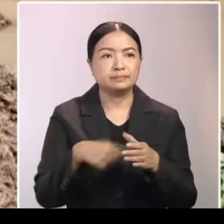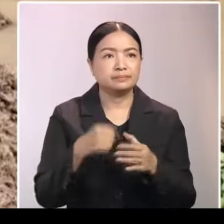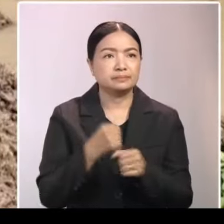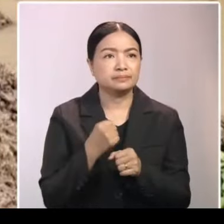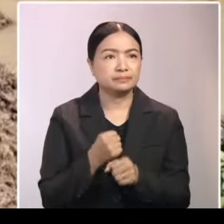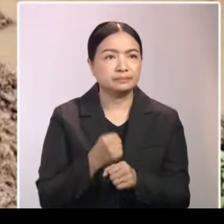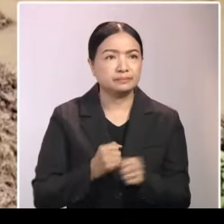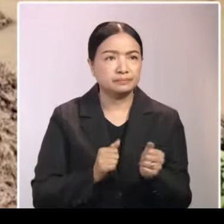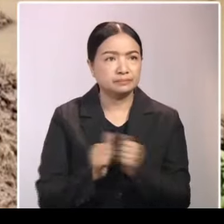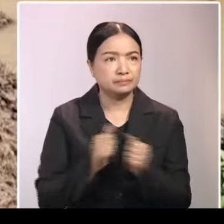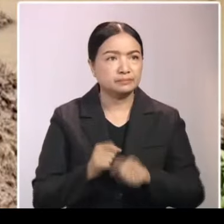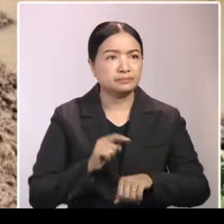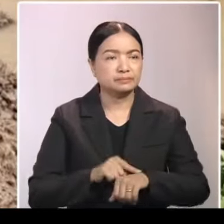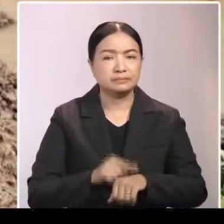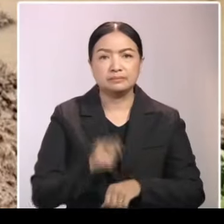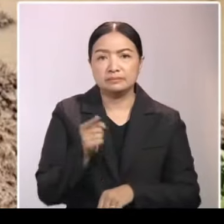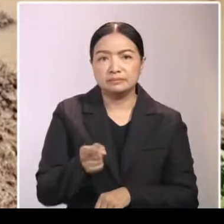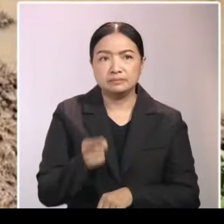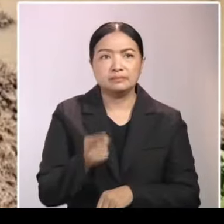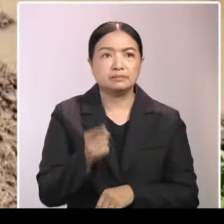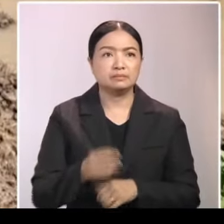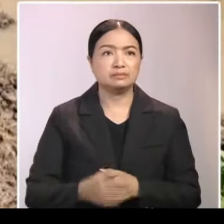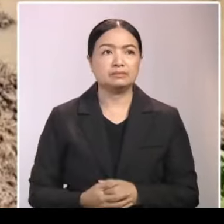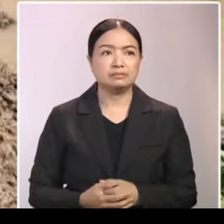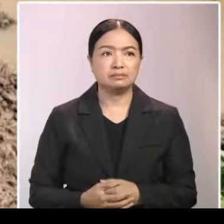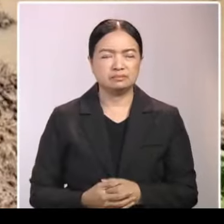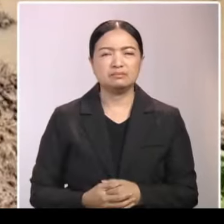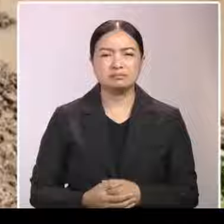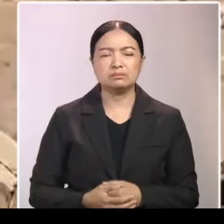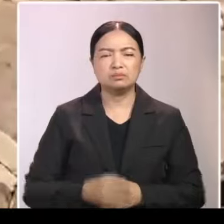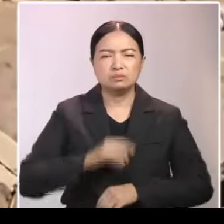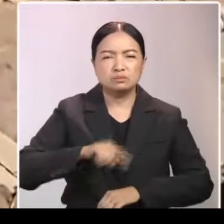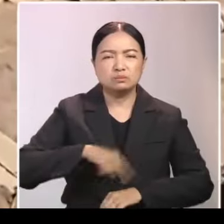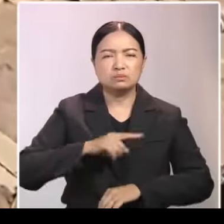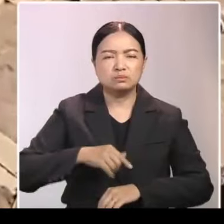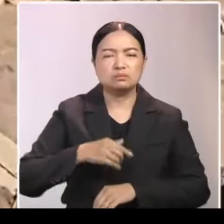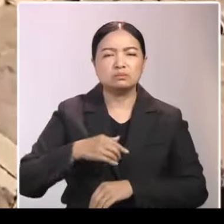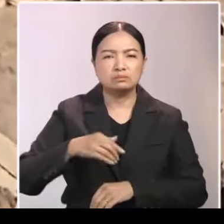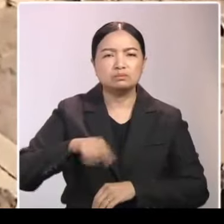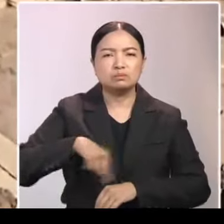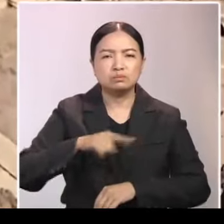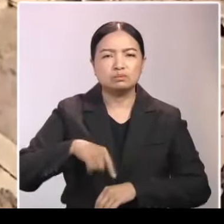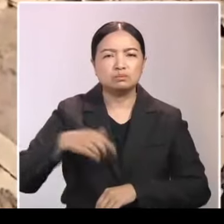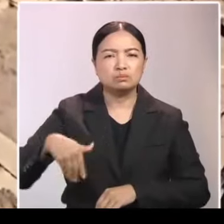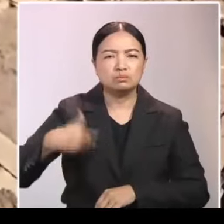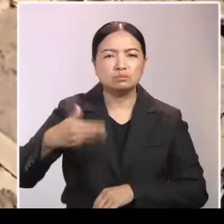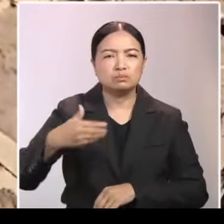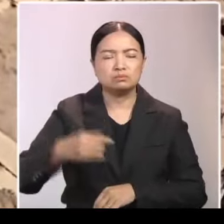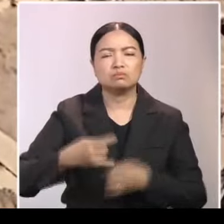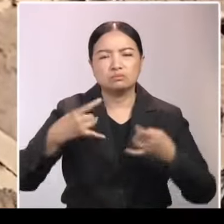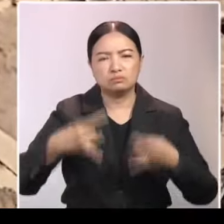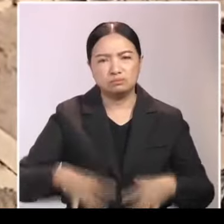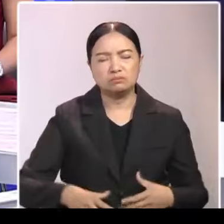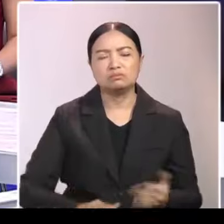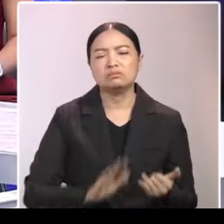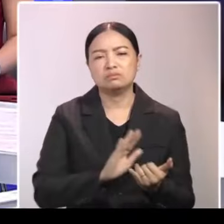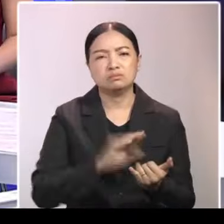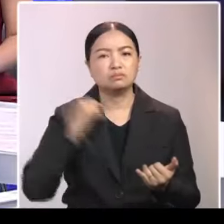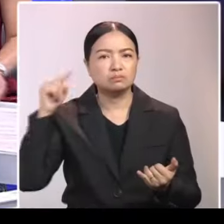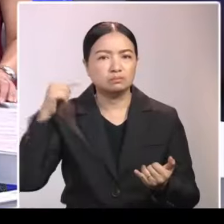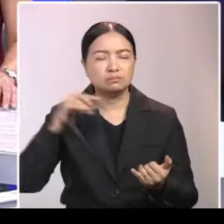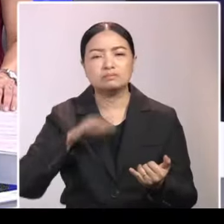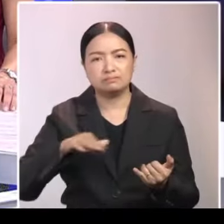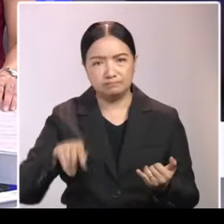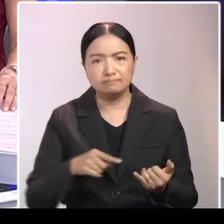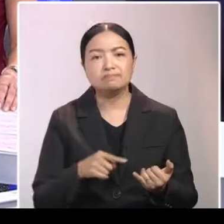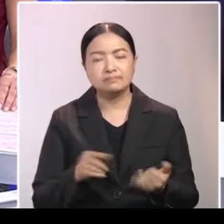งานแข่งกับเวลาจริงๆนะเพราะว่าก็เวลายิ่งนานไปเนี่ยความเสี่ยงของน้องก็ยิ่งมากยิ่งขึ้นนะครับไปต่ออีก